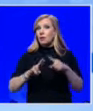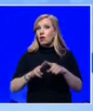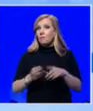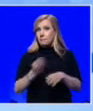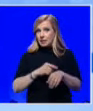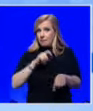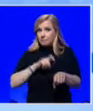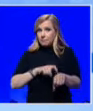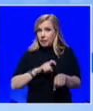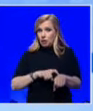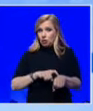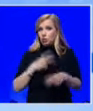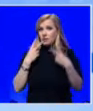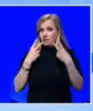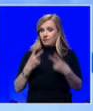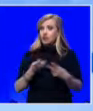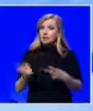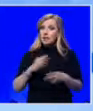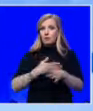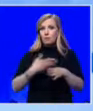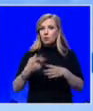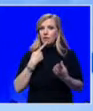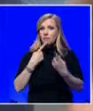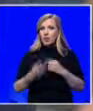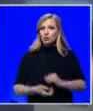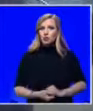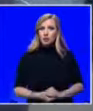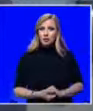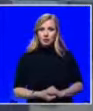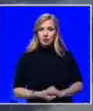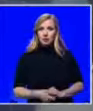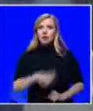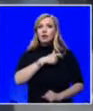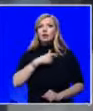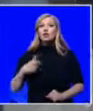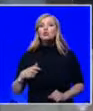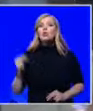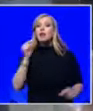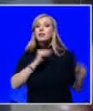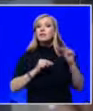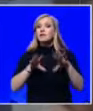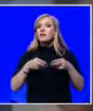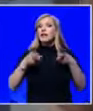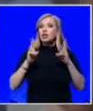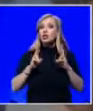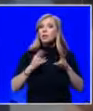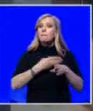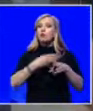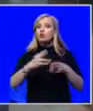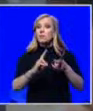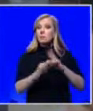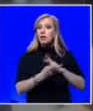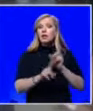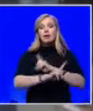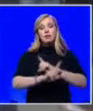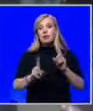пред нашия репортер Ирина Цонева и след това ще продължим нашия разговор. Националният съвет взе решение, че Продължаваме